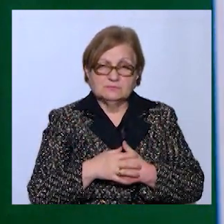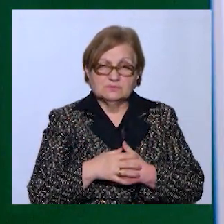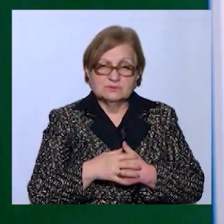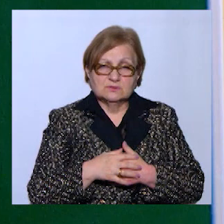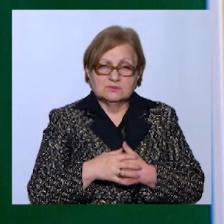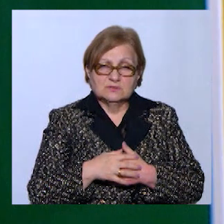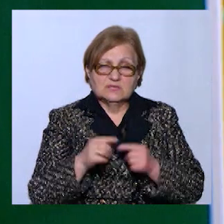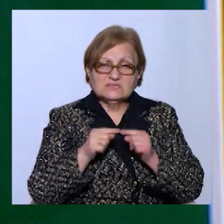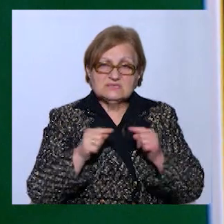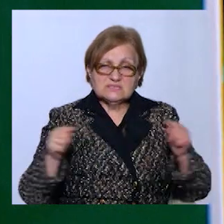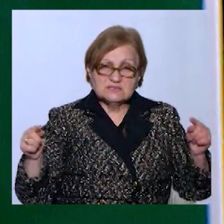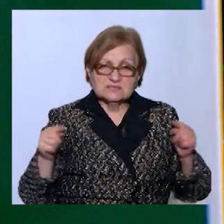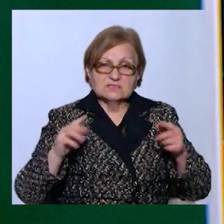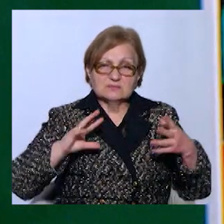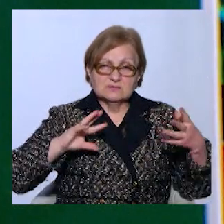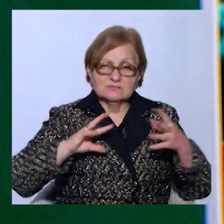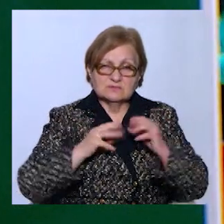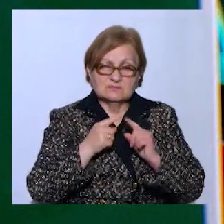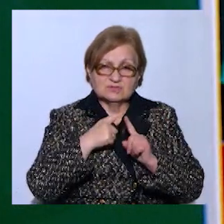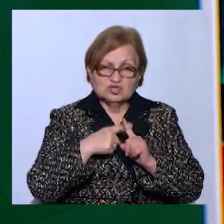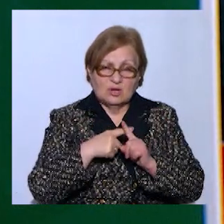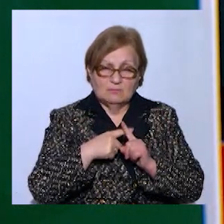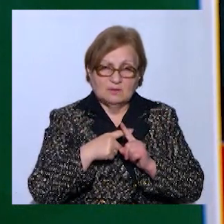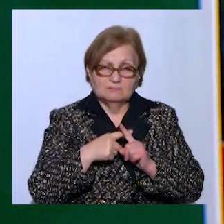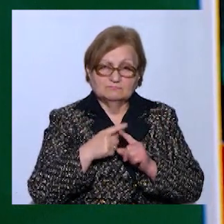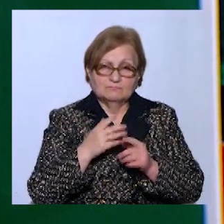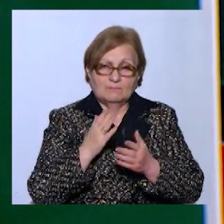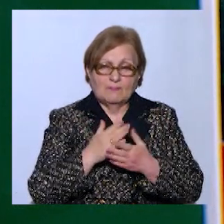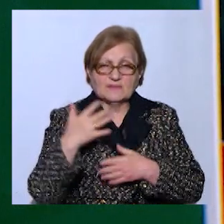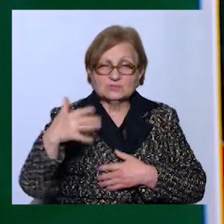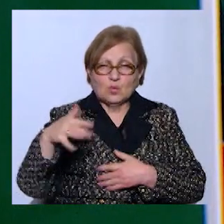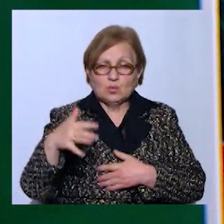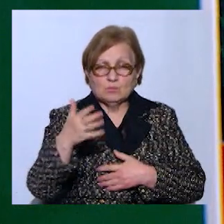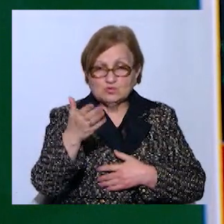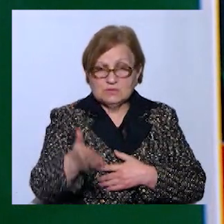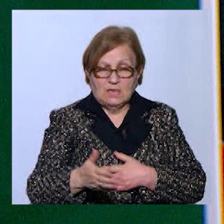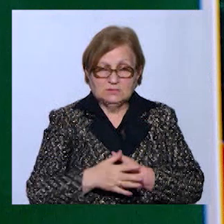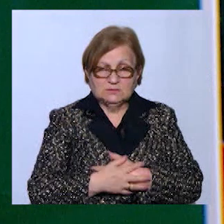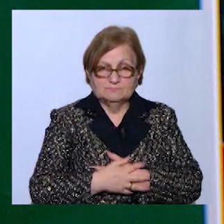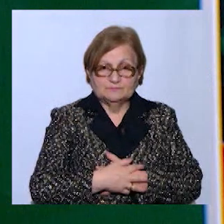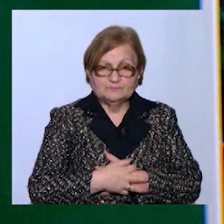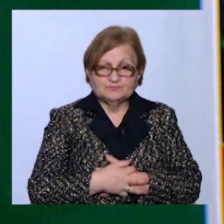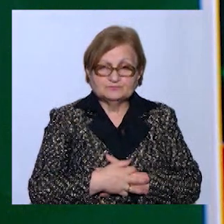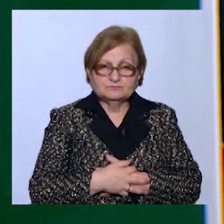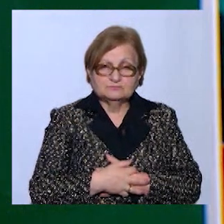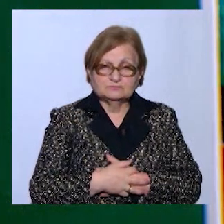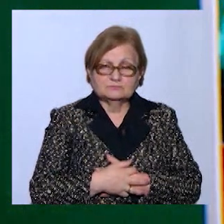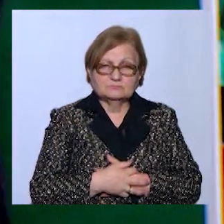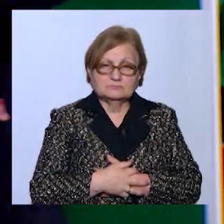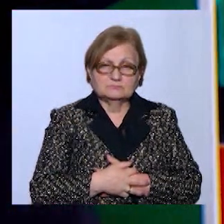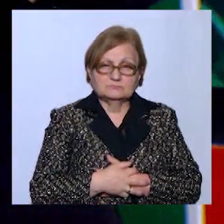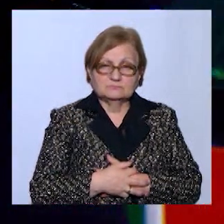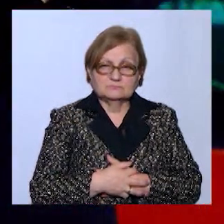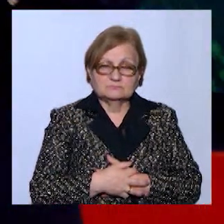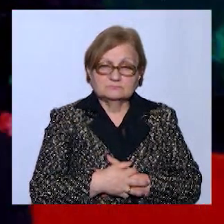გვერდების სიგრძეების ჯამი არის, სიგრძეთა ჯამი არის 50. აჰა, სანტიმეტრი. ახლა თქვენ მეტყვით